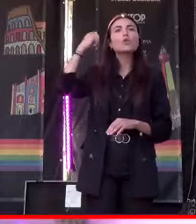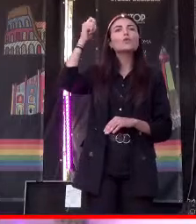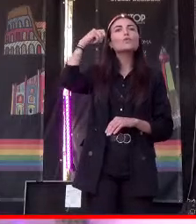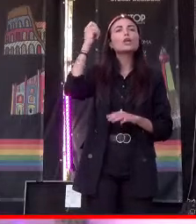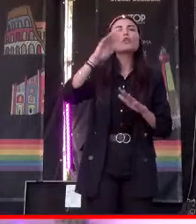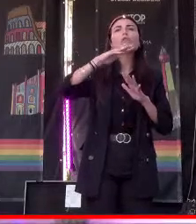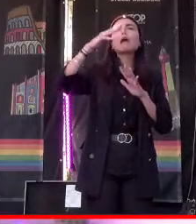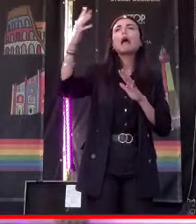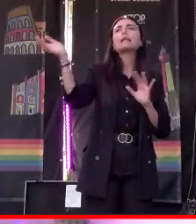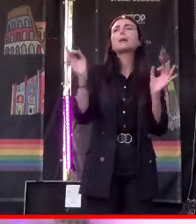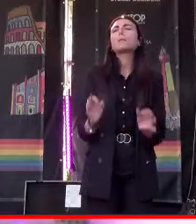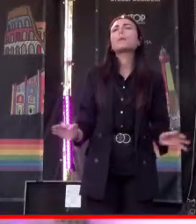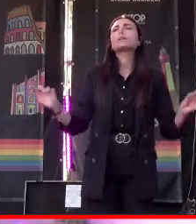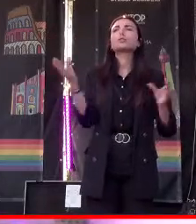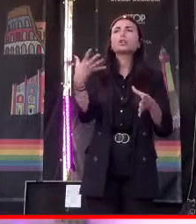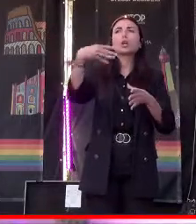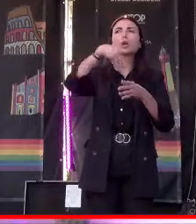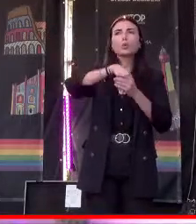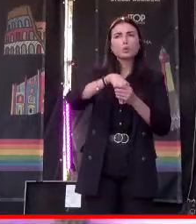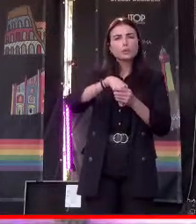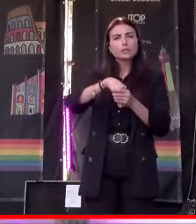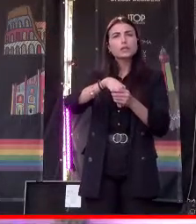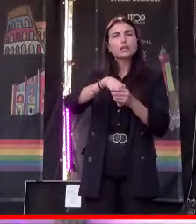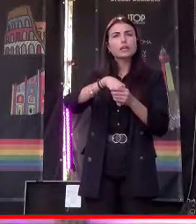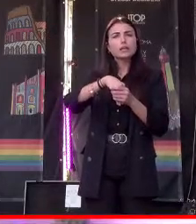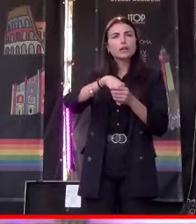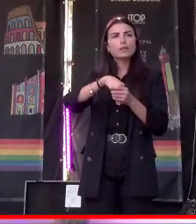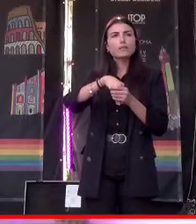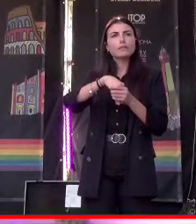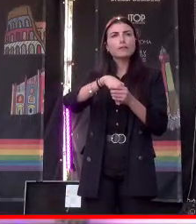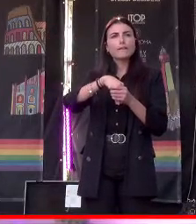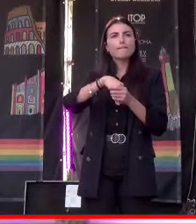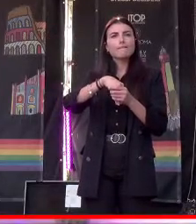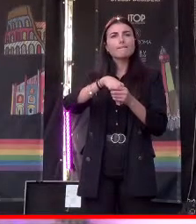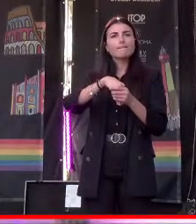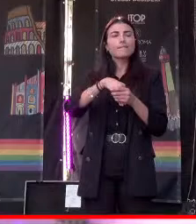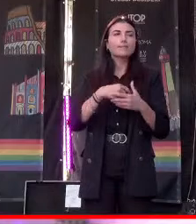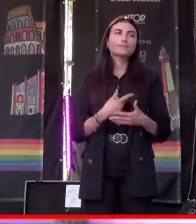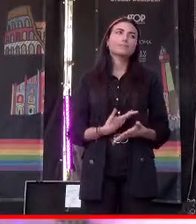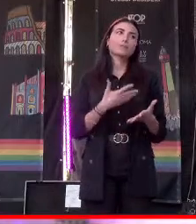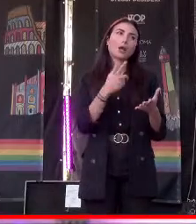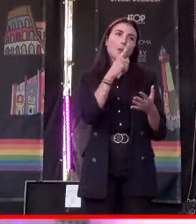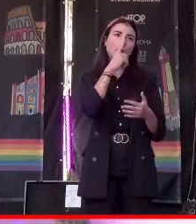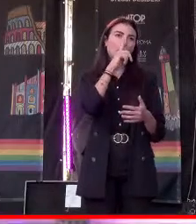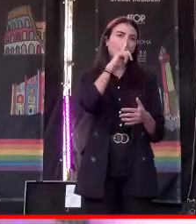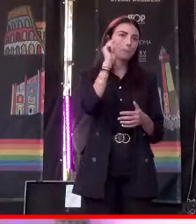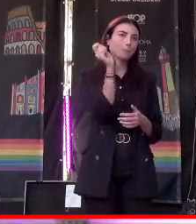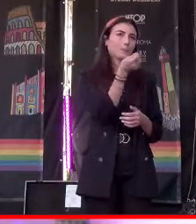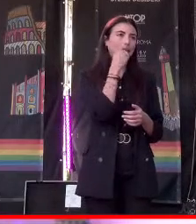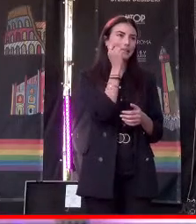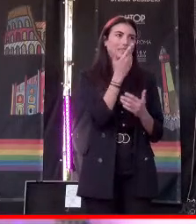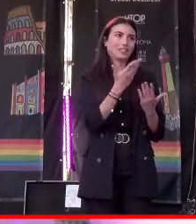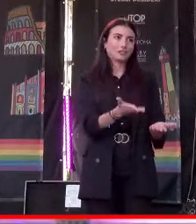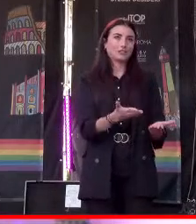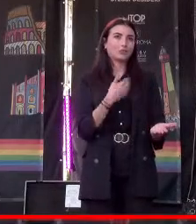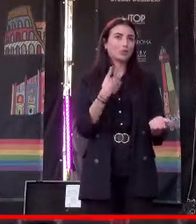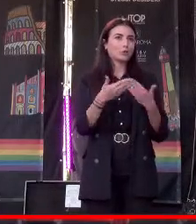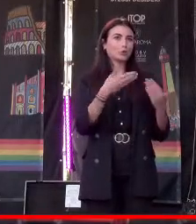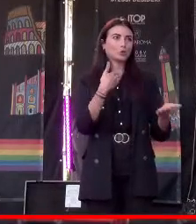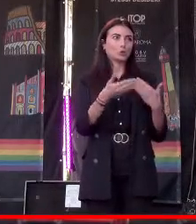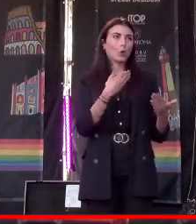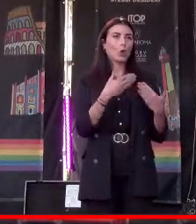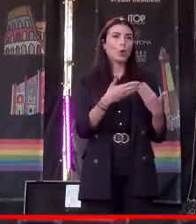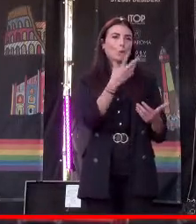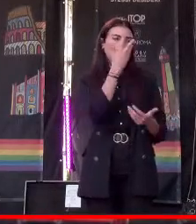altre passeggiate inclusive e... Ci sei cascata, è una trappola che tendiamo. Sì. Carmelo